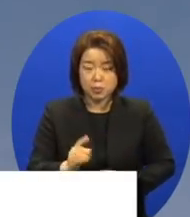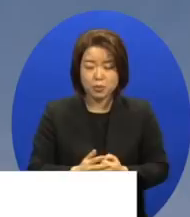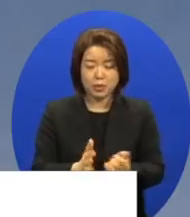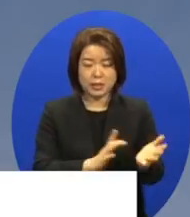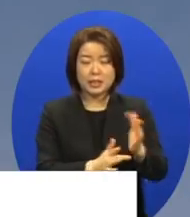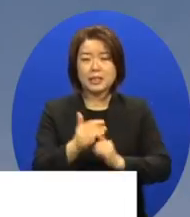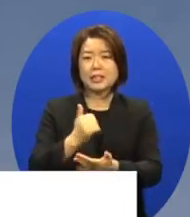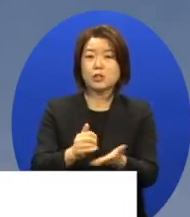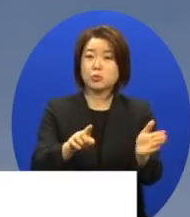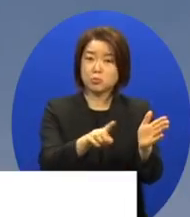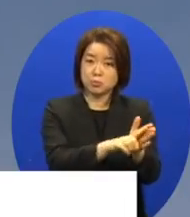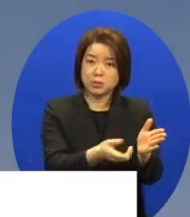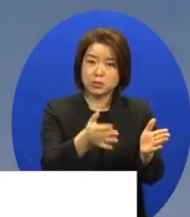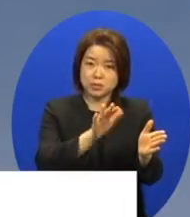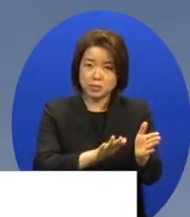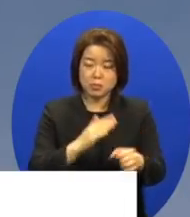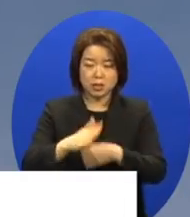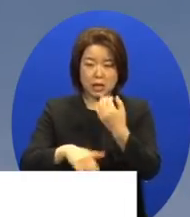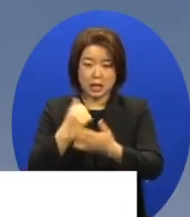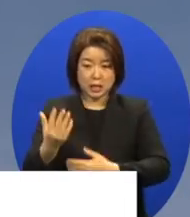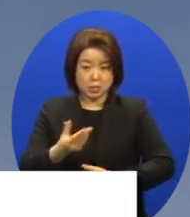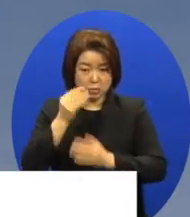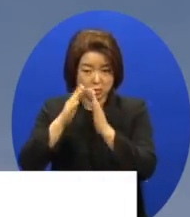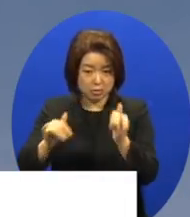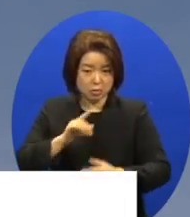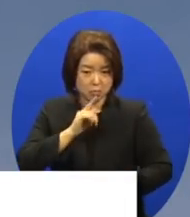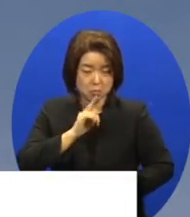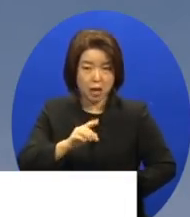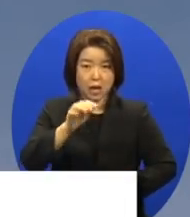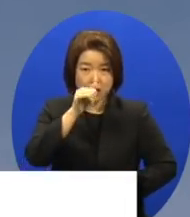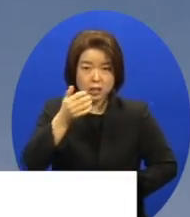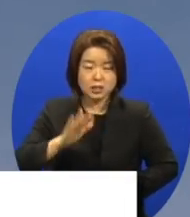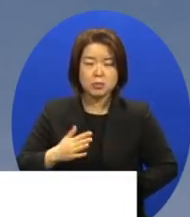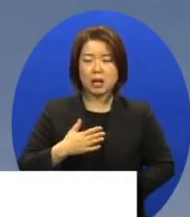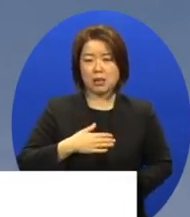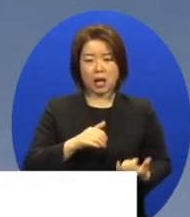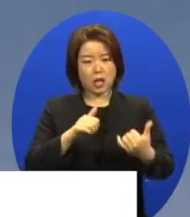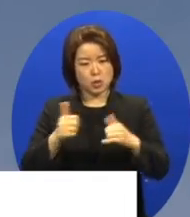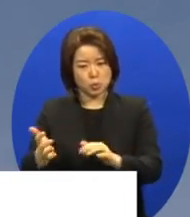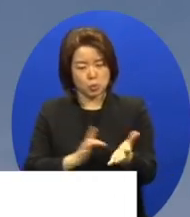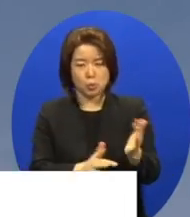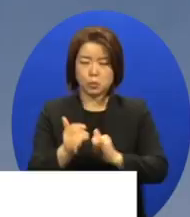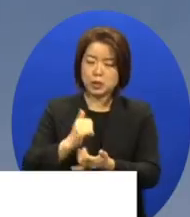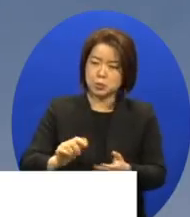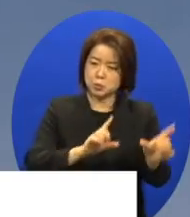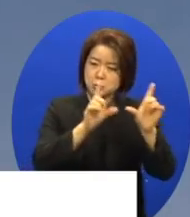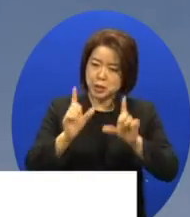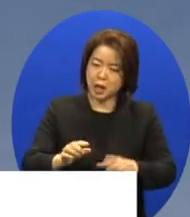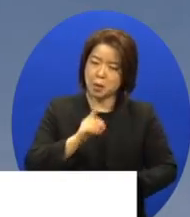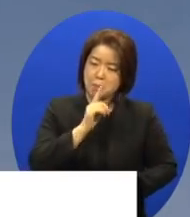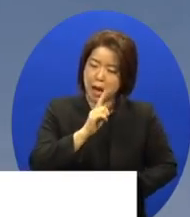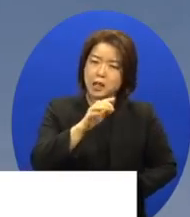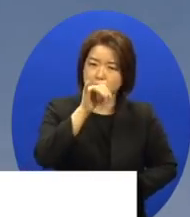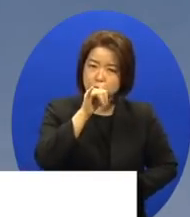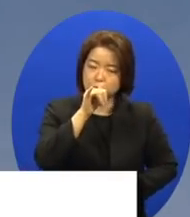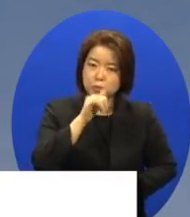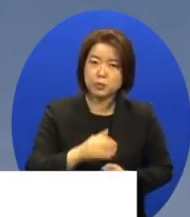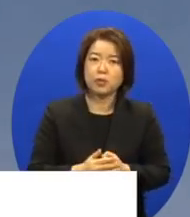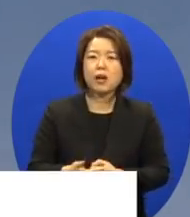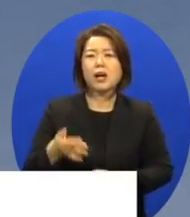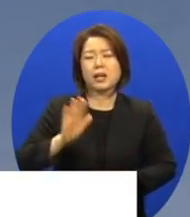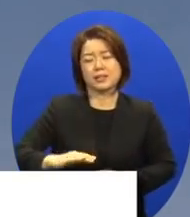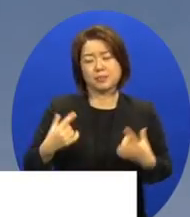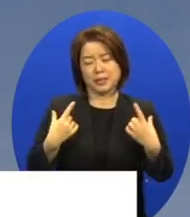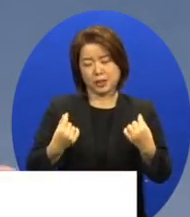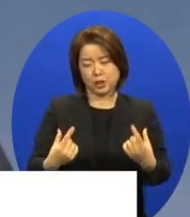믿고 도 하나님의 성전이라고 하면서도 나는 죽고 예수로 산다고 말은 않은데도 여전히